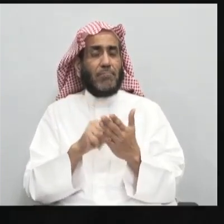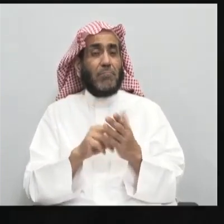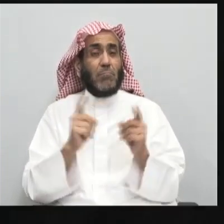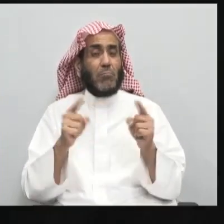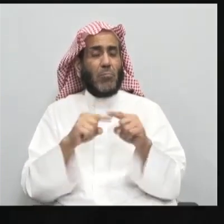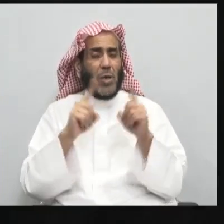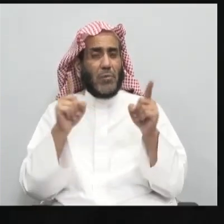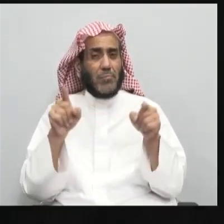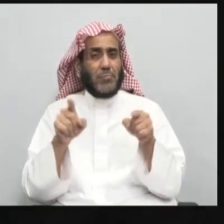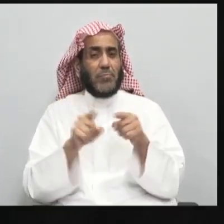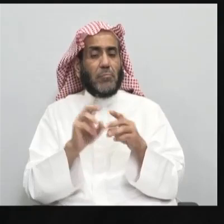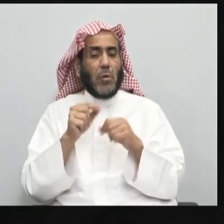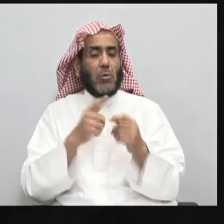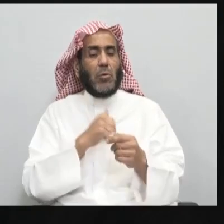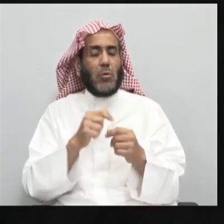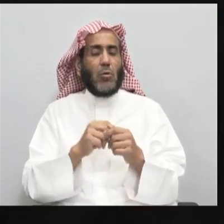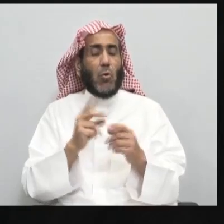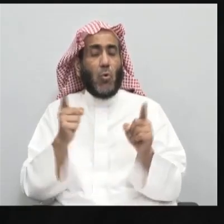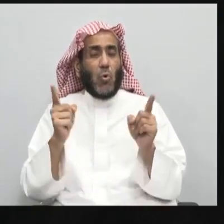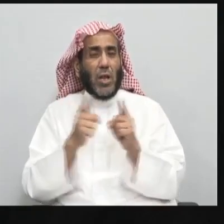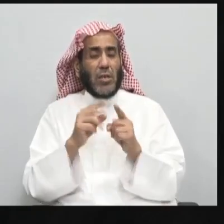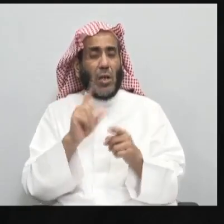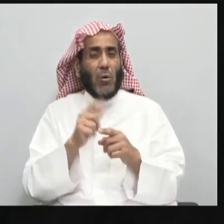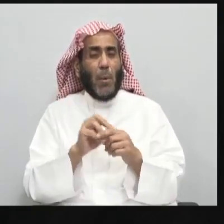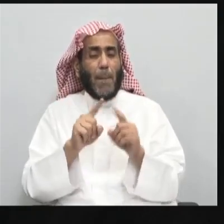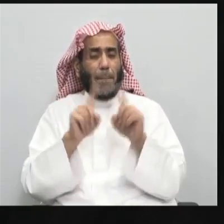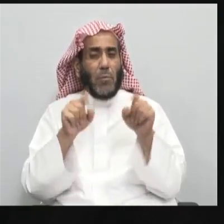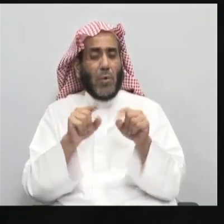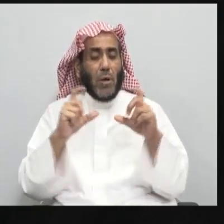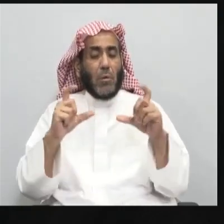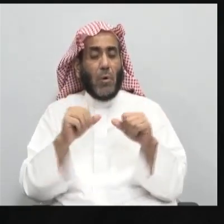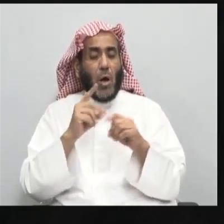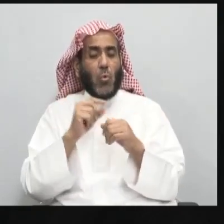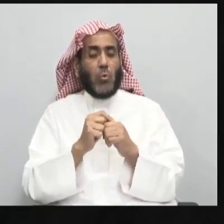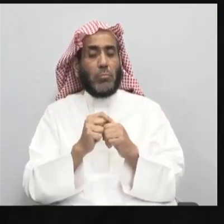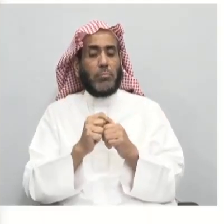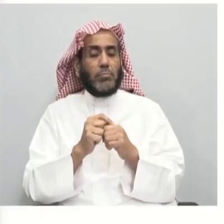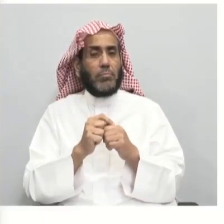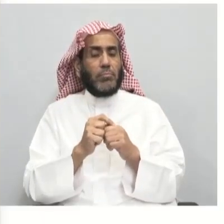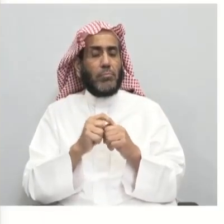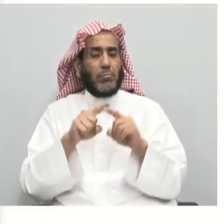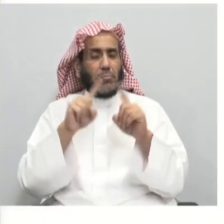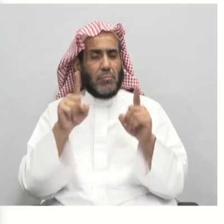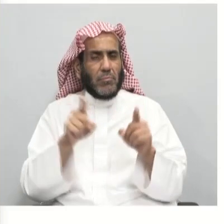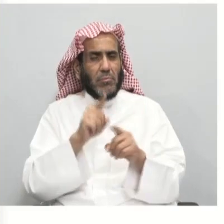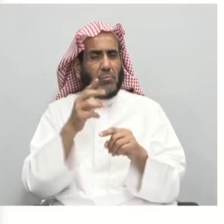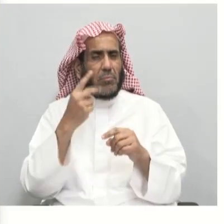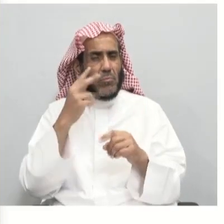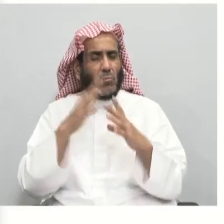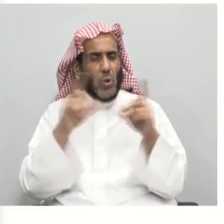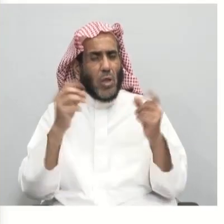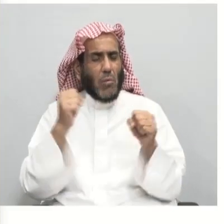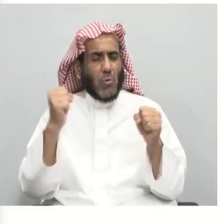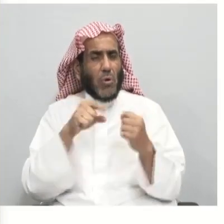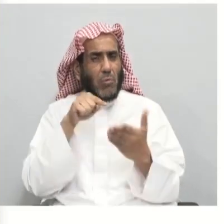باحاطتها هذا ما يسمى بخلاصه القول اما بمربع او دائره لكي يتضح لي اثناء المذاكره